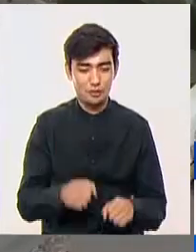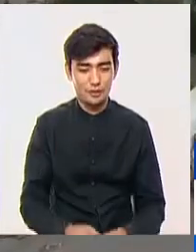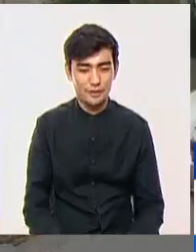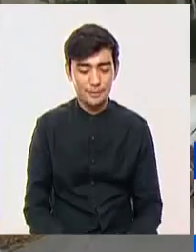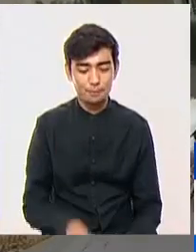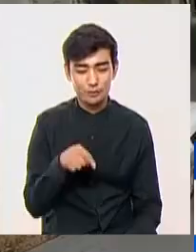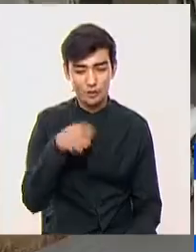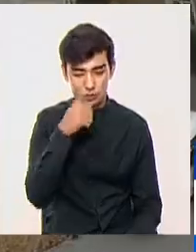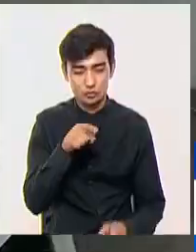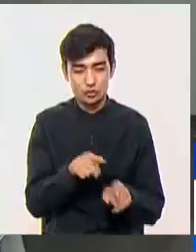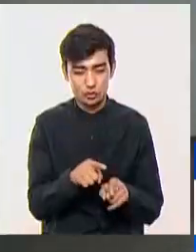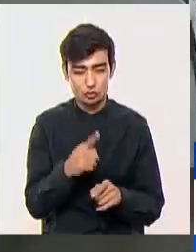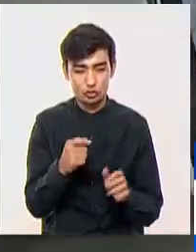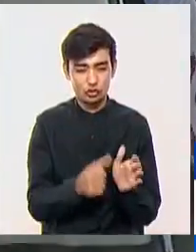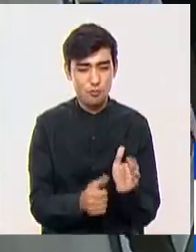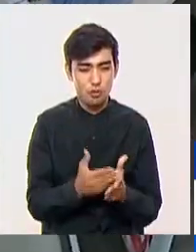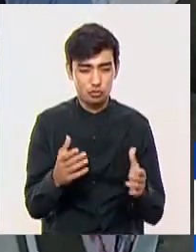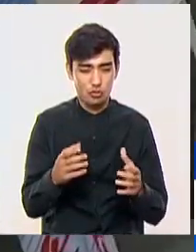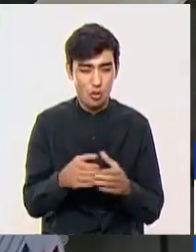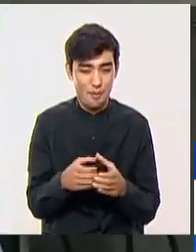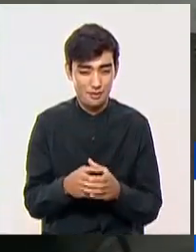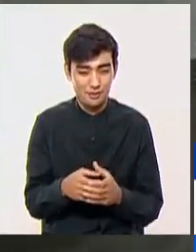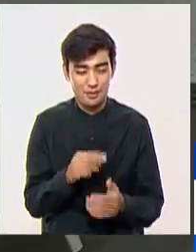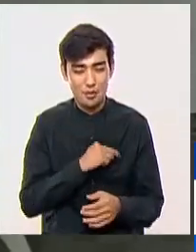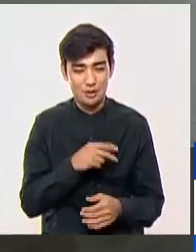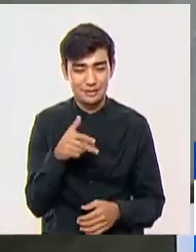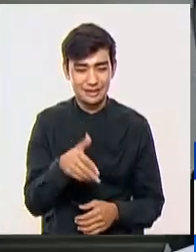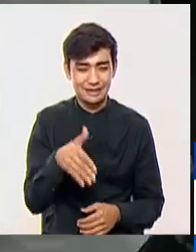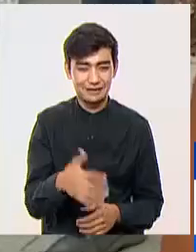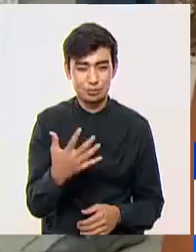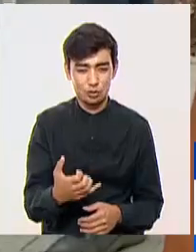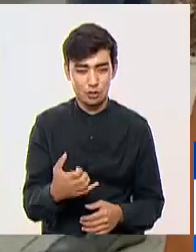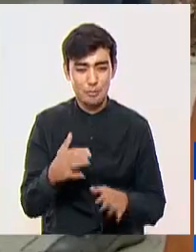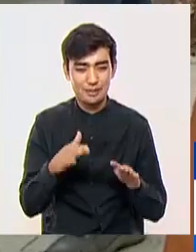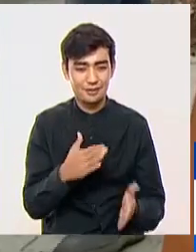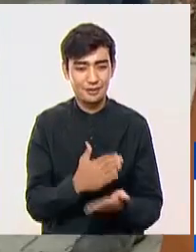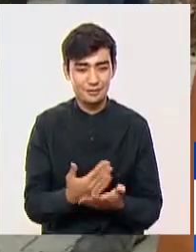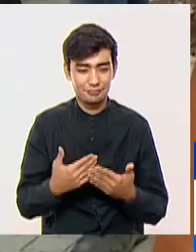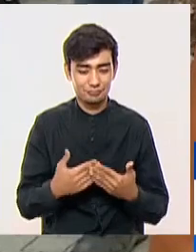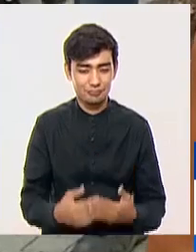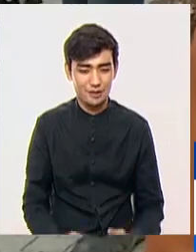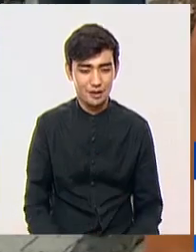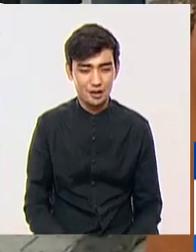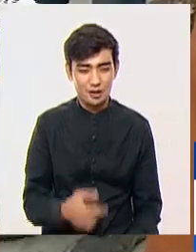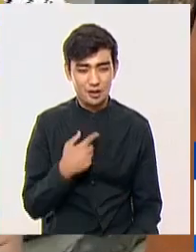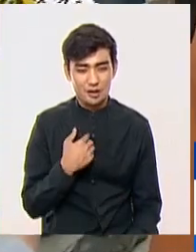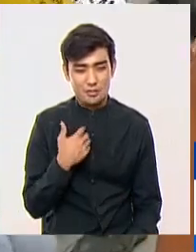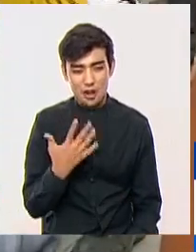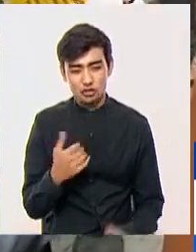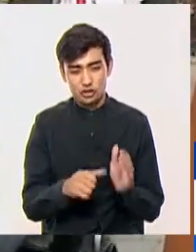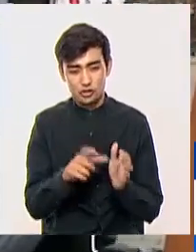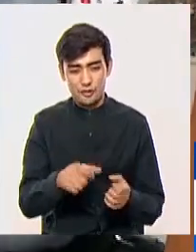Себебі биыл да 160-қа жуық компания 3500-ден астам бос жұмыс орнын ұсынып отыр. Қазір бізге 5-6 машинист керек.